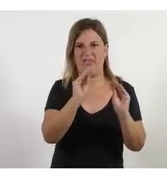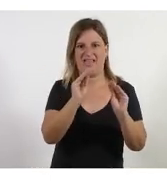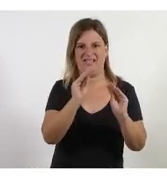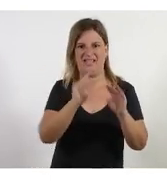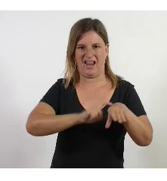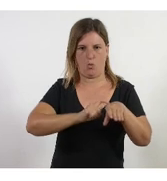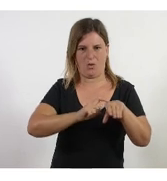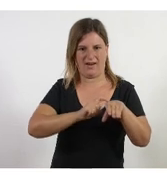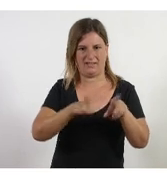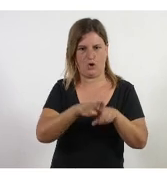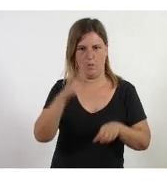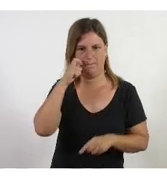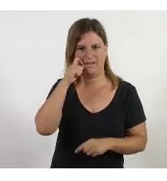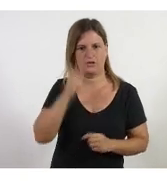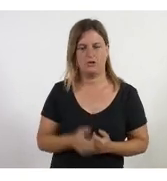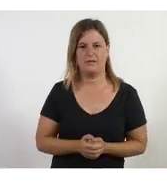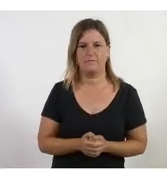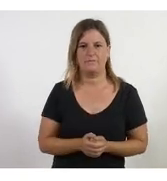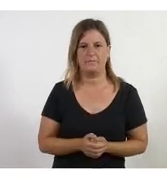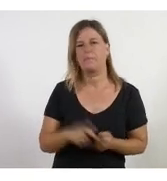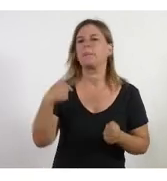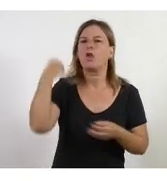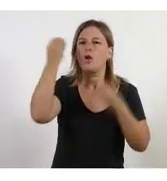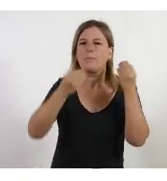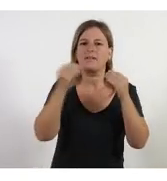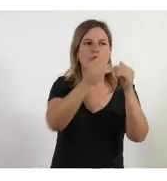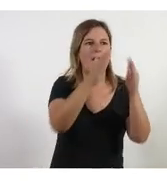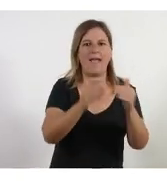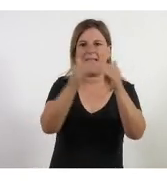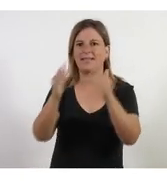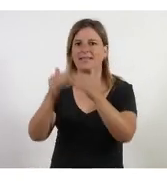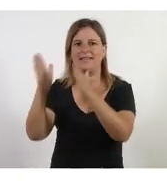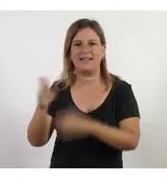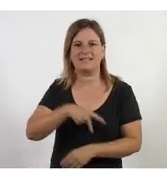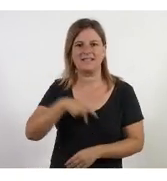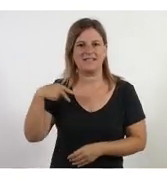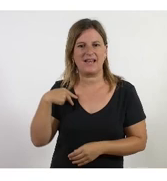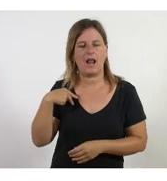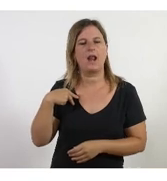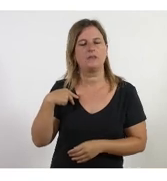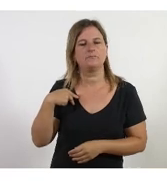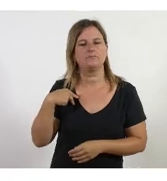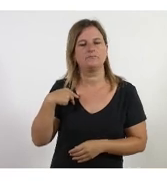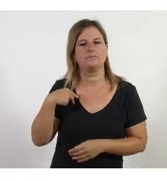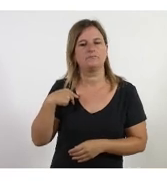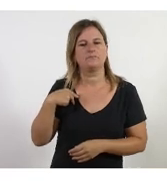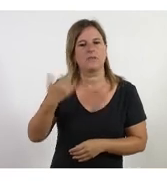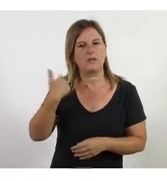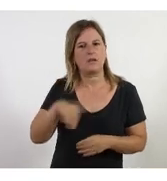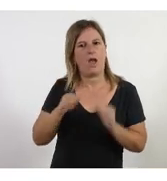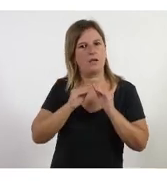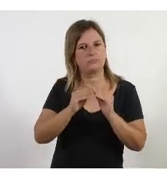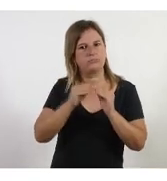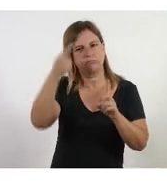a persona. Crec que les organitzacions en general hi estan apostant amb